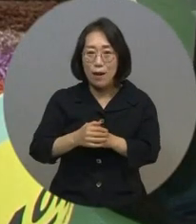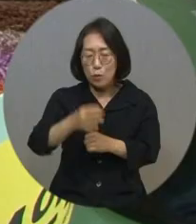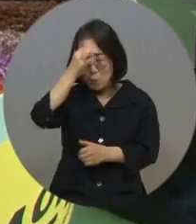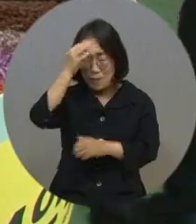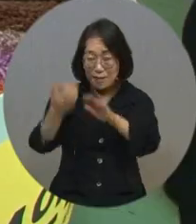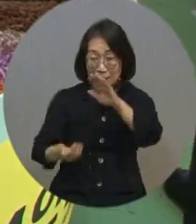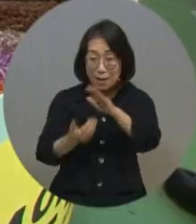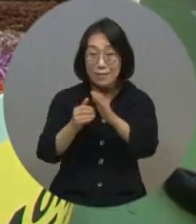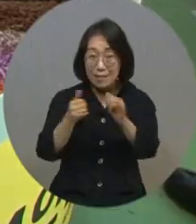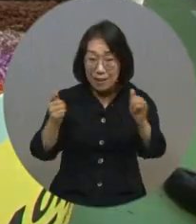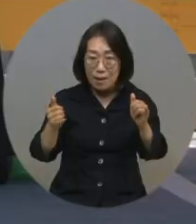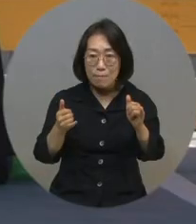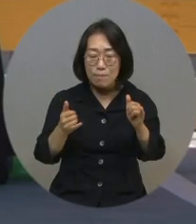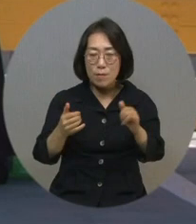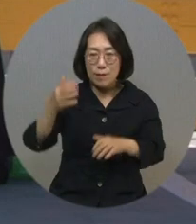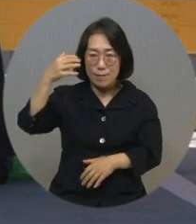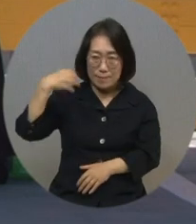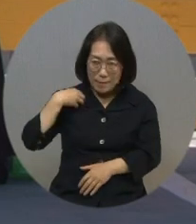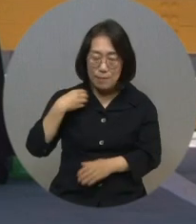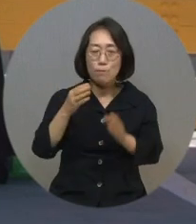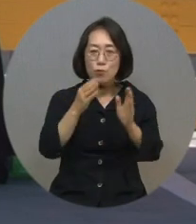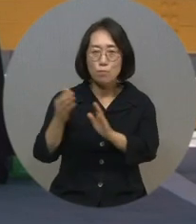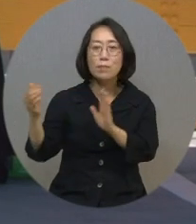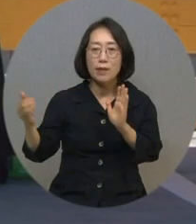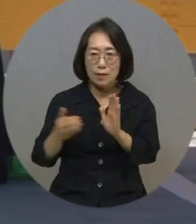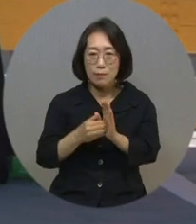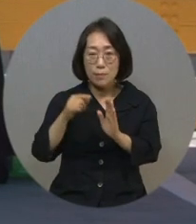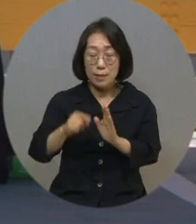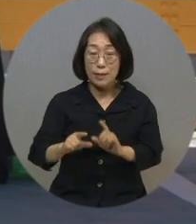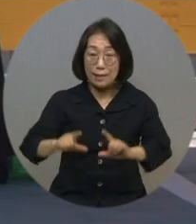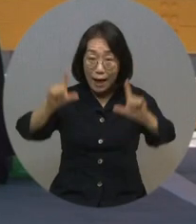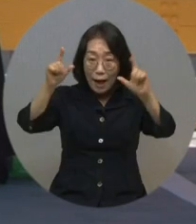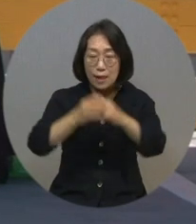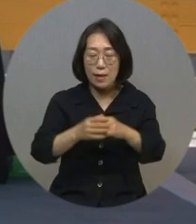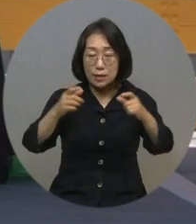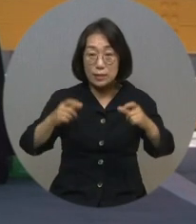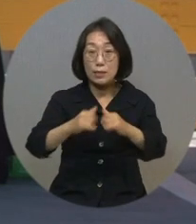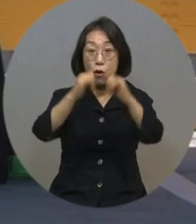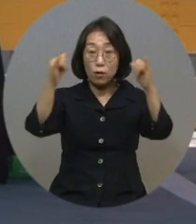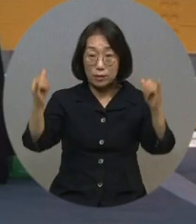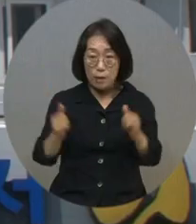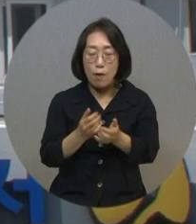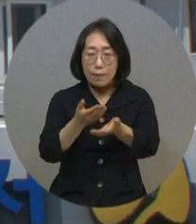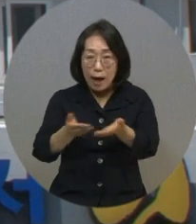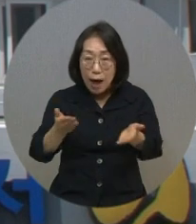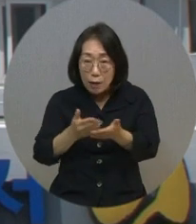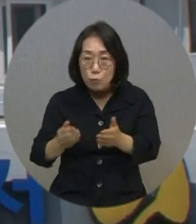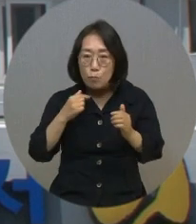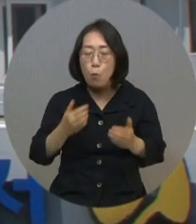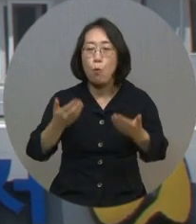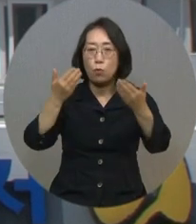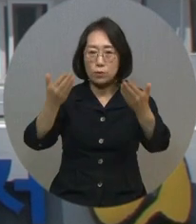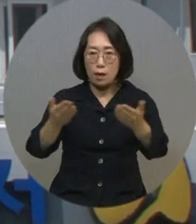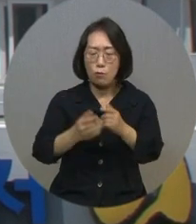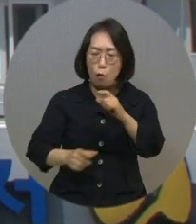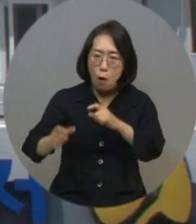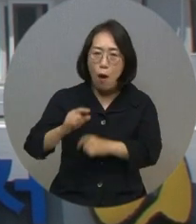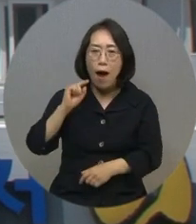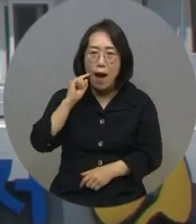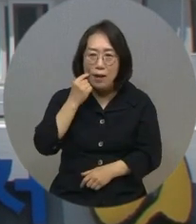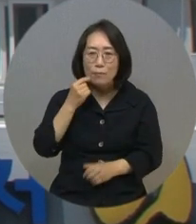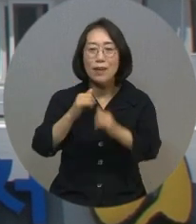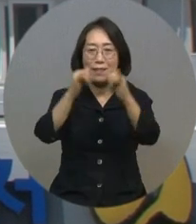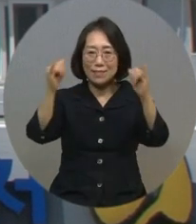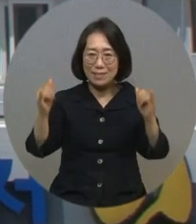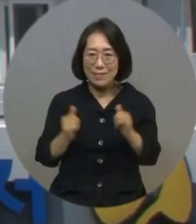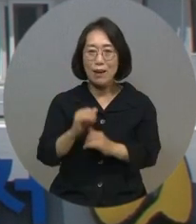명인 주도하에 준비했습니다. 본 행사를 통해 지역사회가 나눔과 봉사로 한층 더 아름다운 사회가